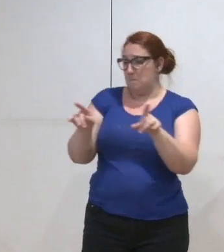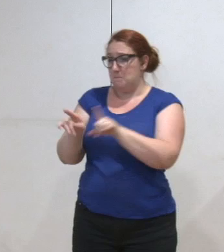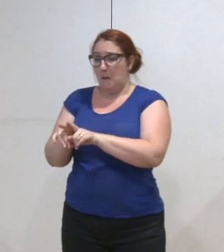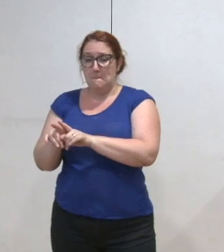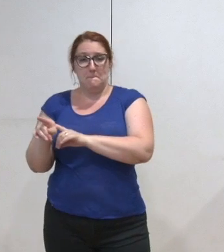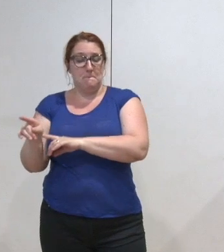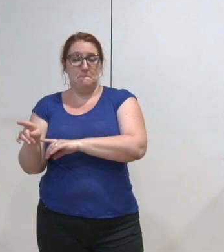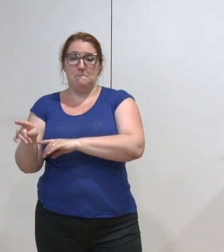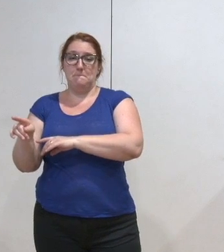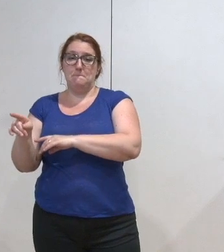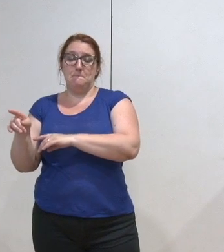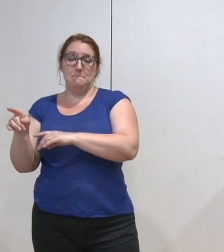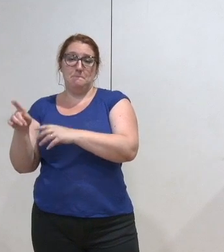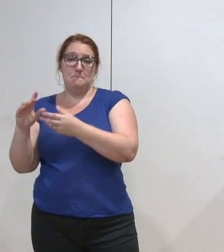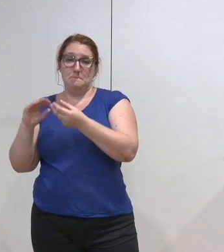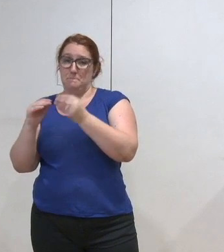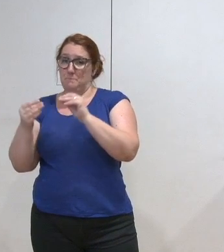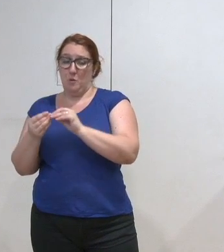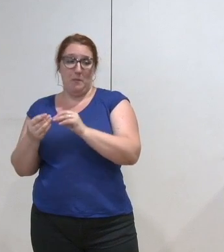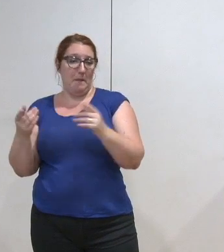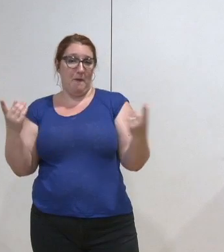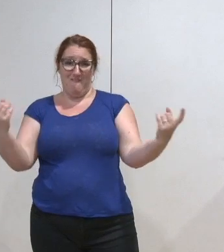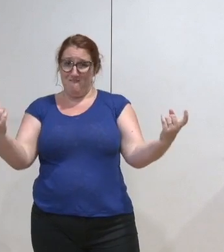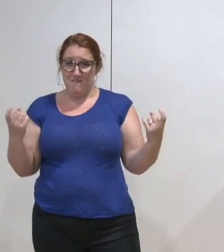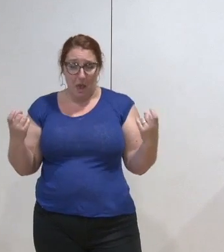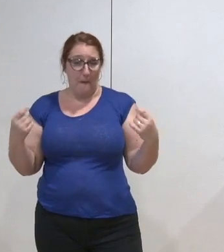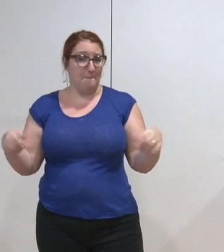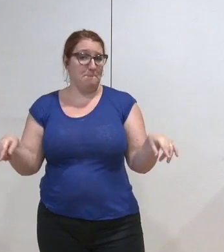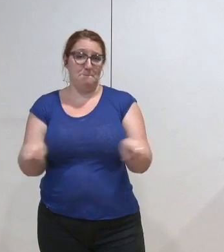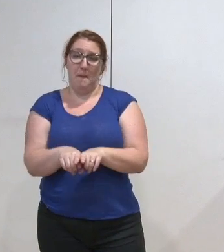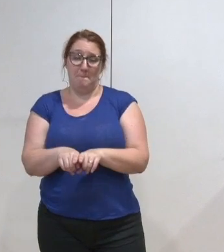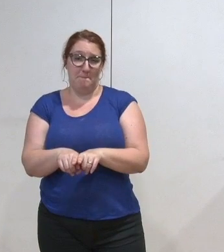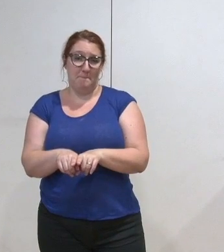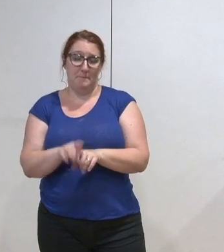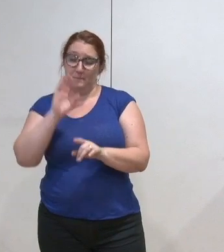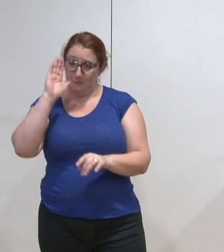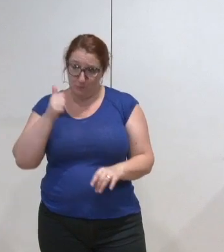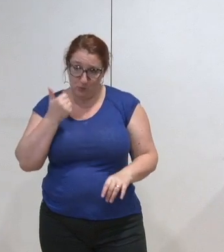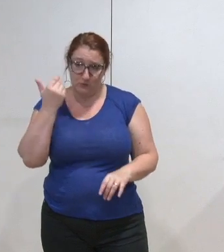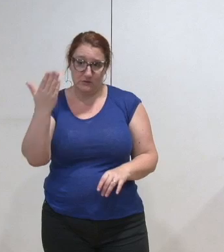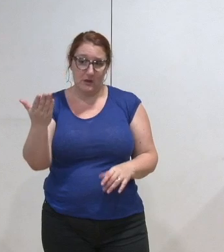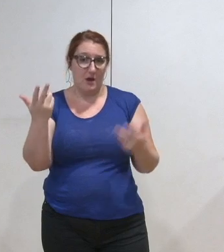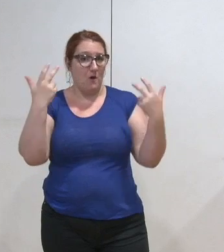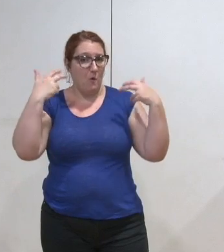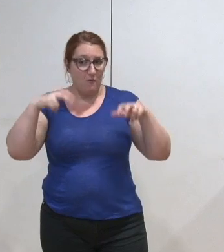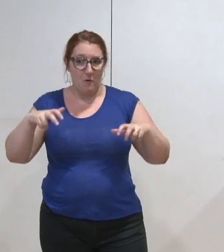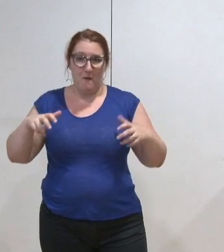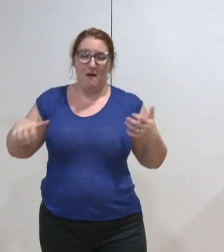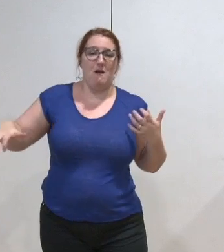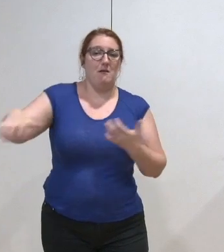causes ses racines dans les mêmes causes c'est pour cela que nous sortirons de cette logique également de crise